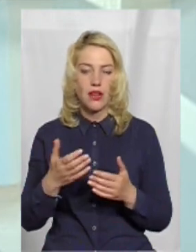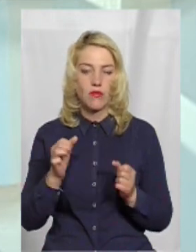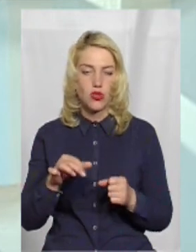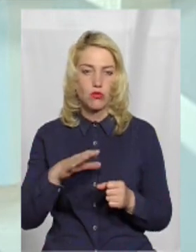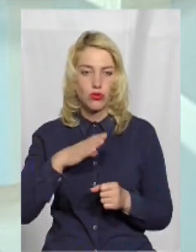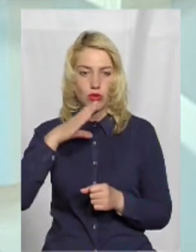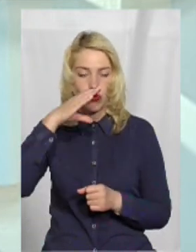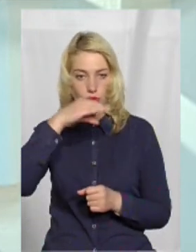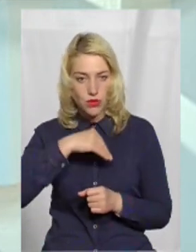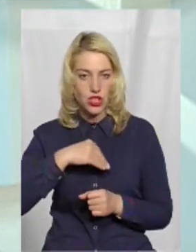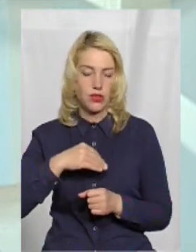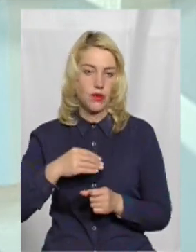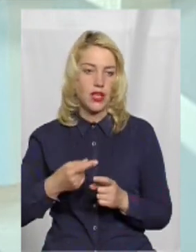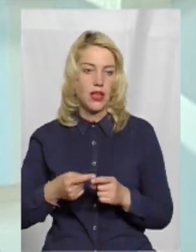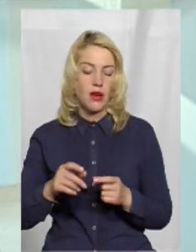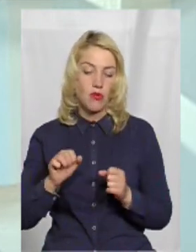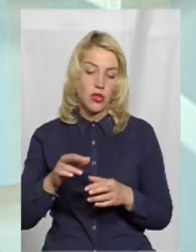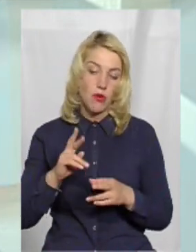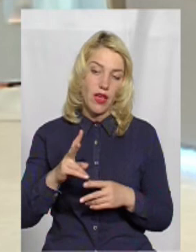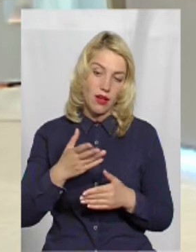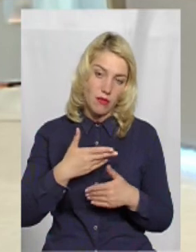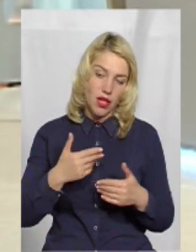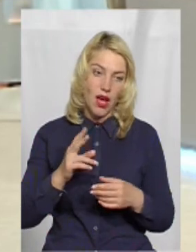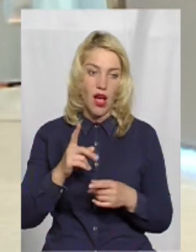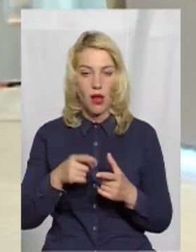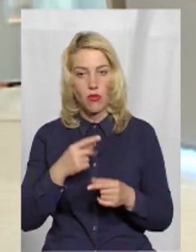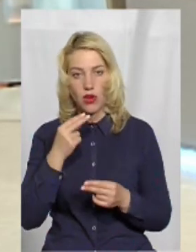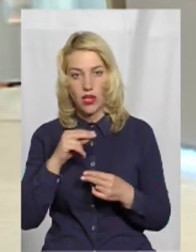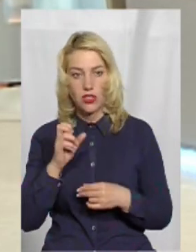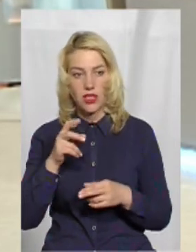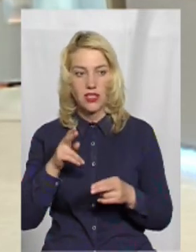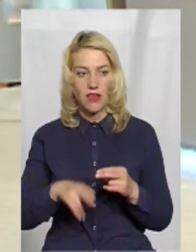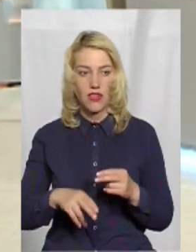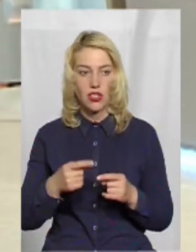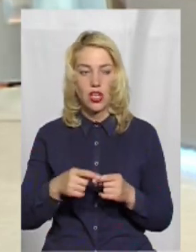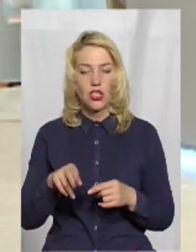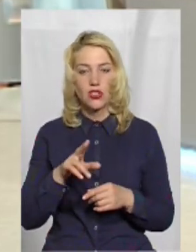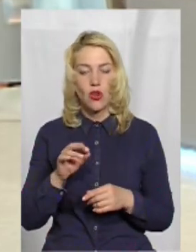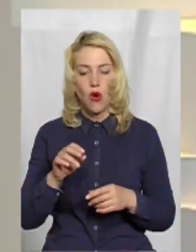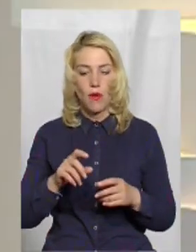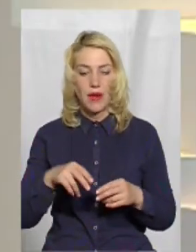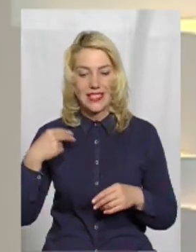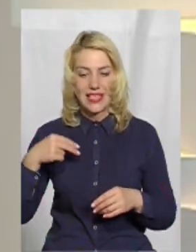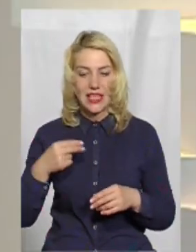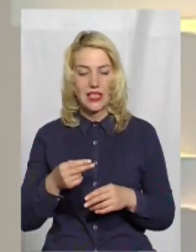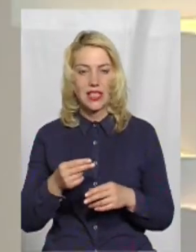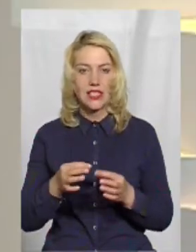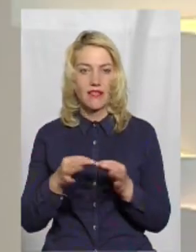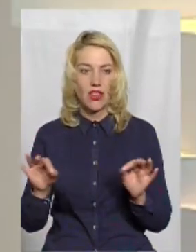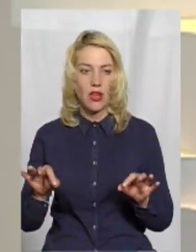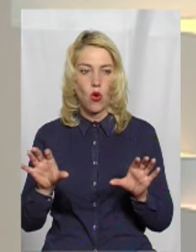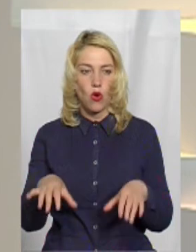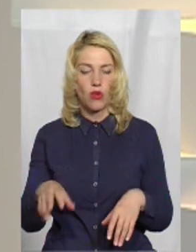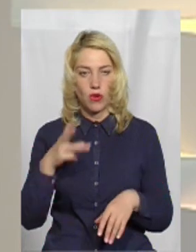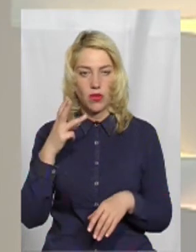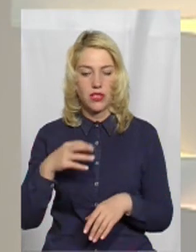успішнішими, можливо, такими, як ми, а можливо, і краще. А от на завершення, буквально з огляду на те, що президент звільнив голову Хмельницької